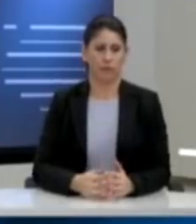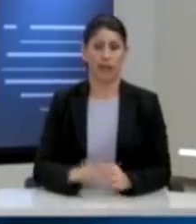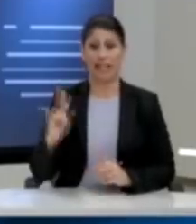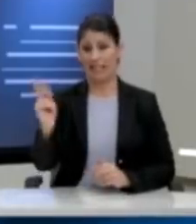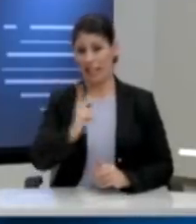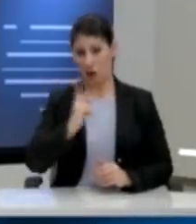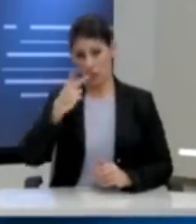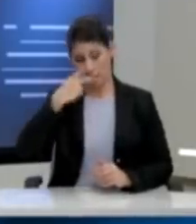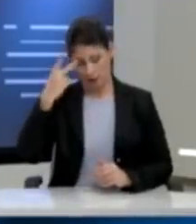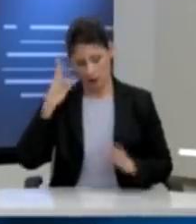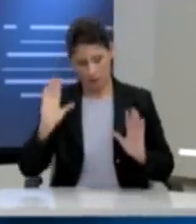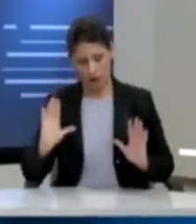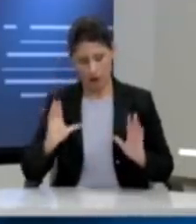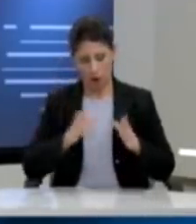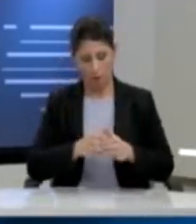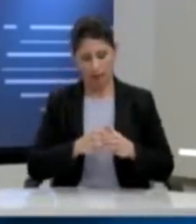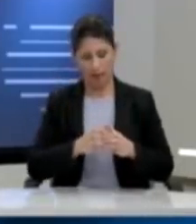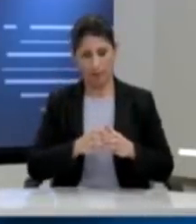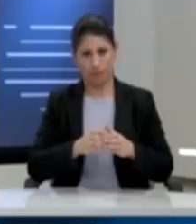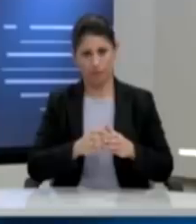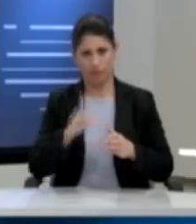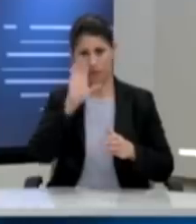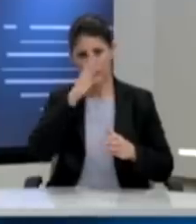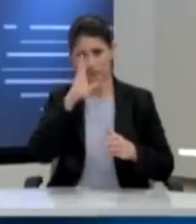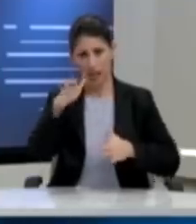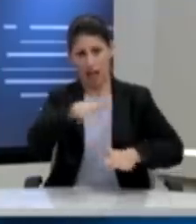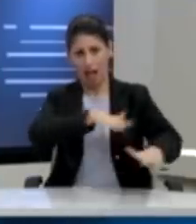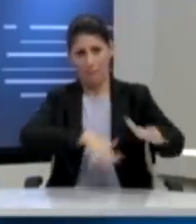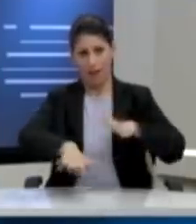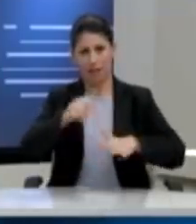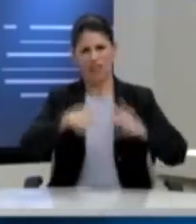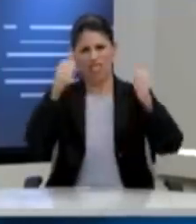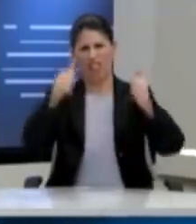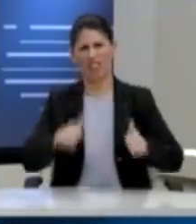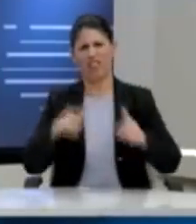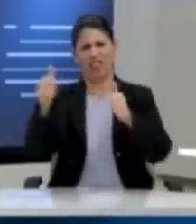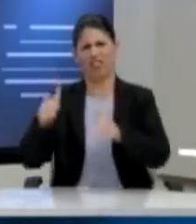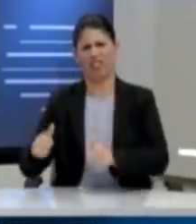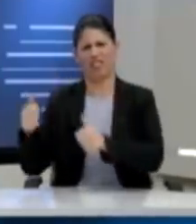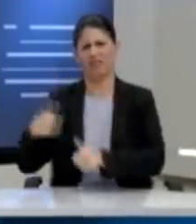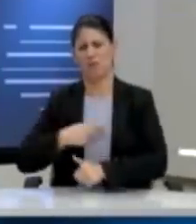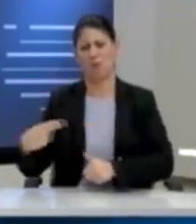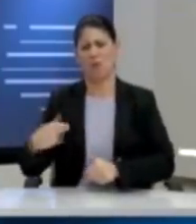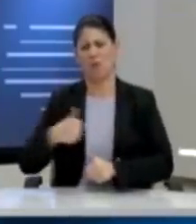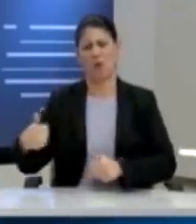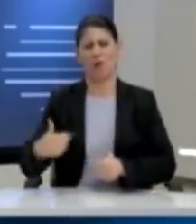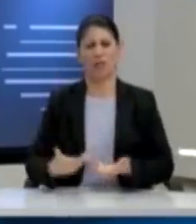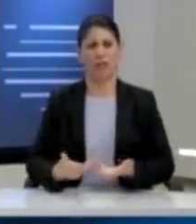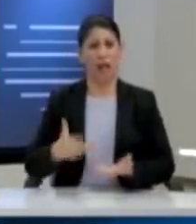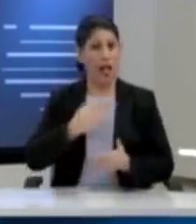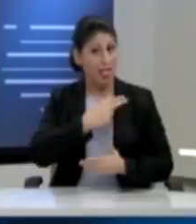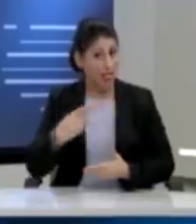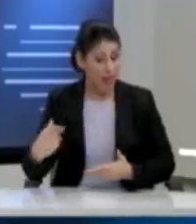Κοινωνικά δικαιώματα, ο τομέας, απάτη, είναι διακηρύξεις. Στα θέματα που αφορούν